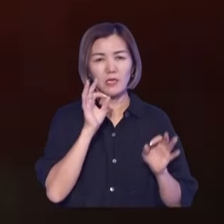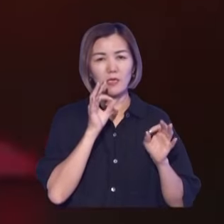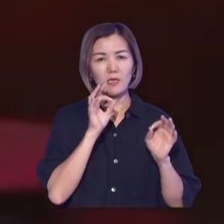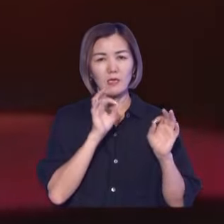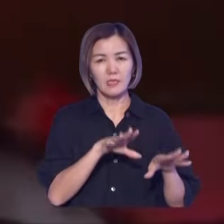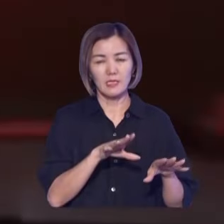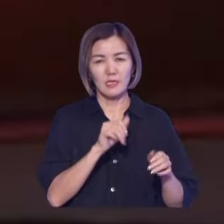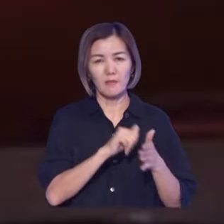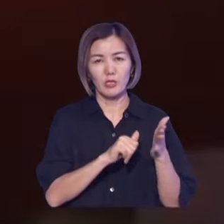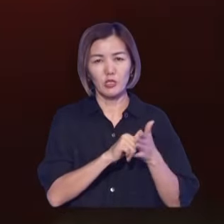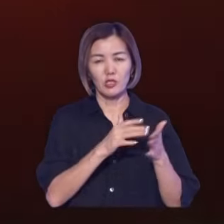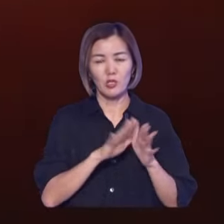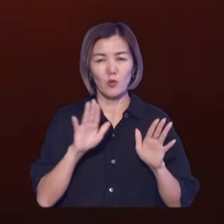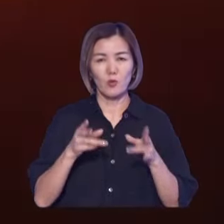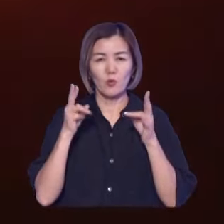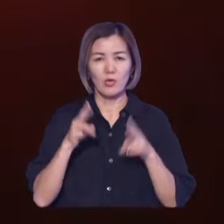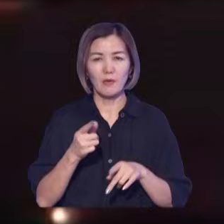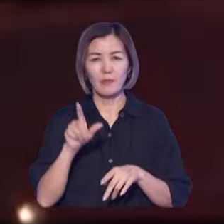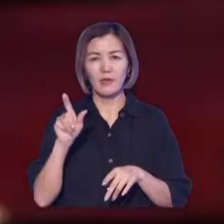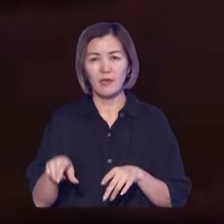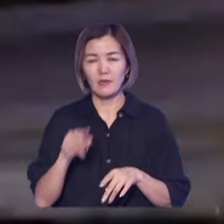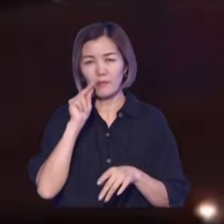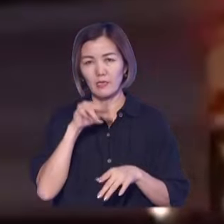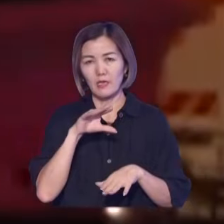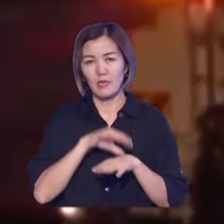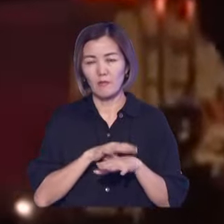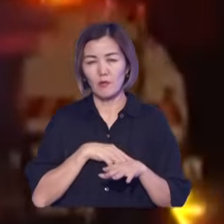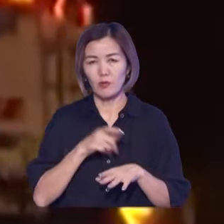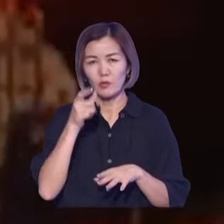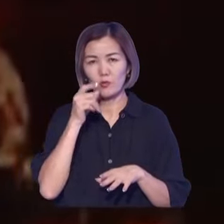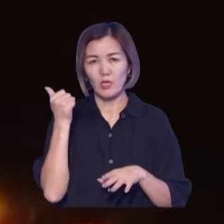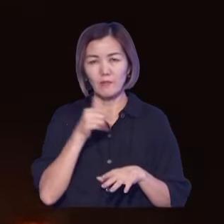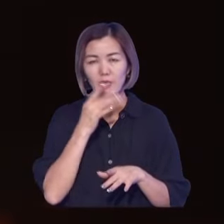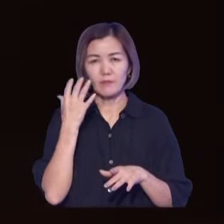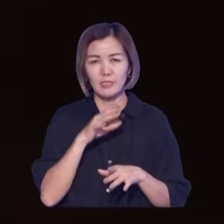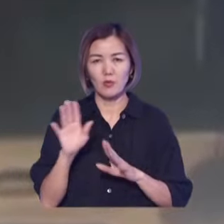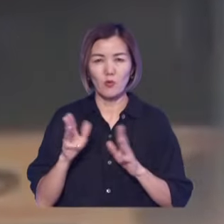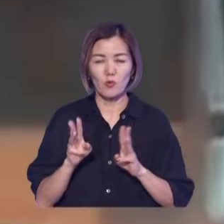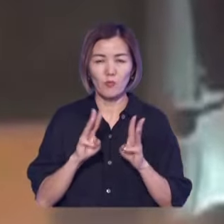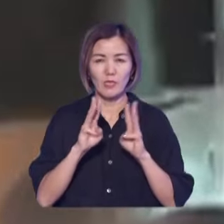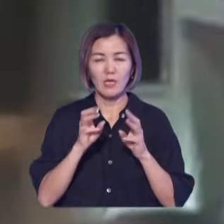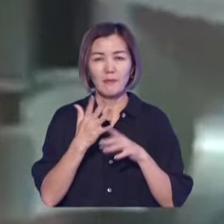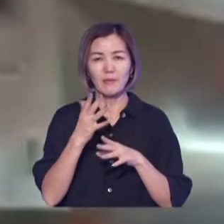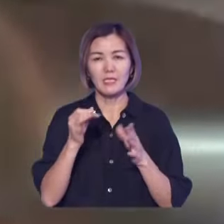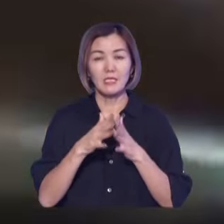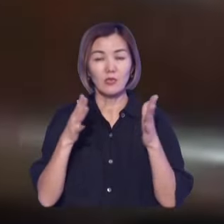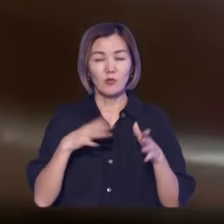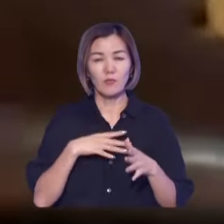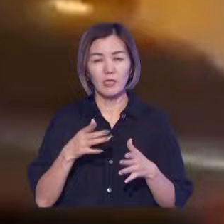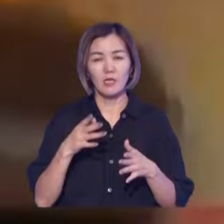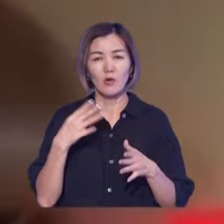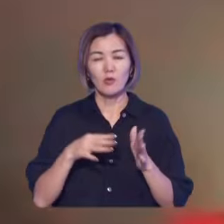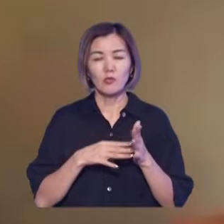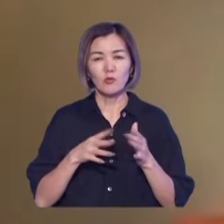себеп дейді. Оқиғаға қатысты бір күдікті қамауда. Биыл Түркияда аптап ыстық салдарынан орман өрті 5 есеге көбейген. Сондықтан елдің